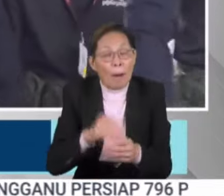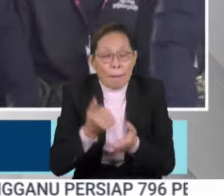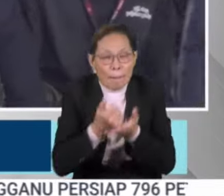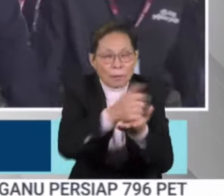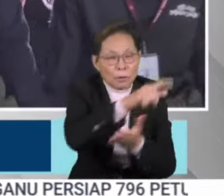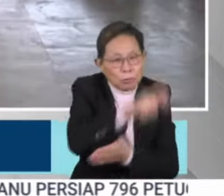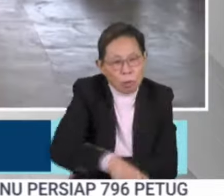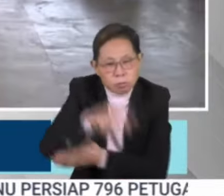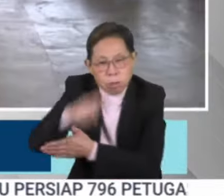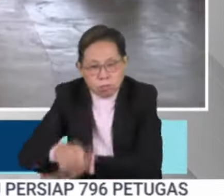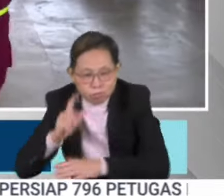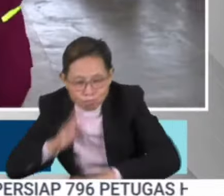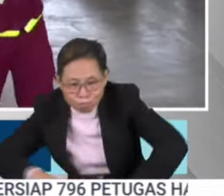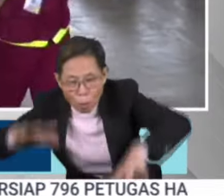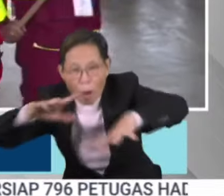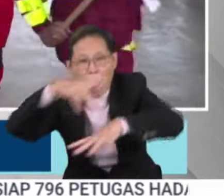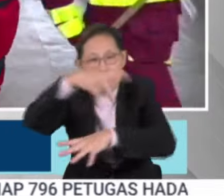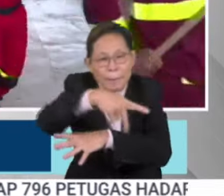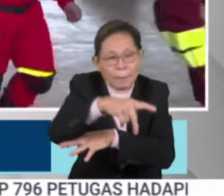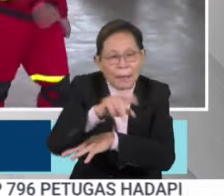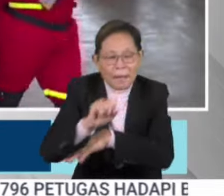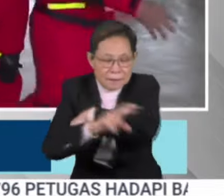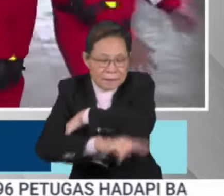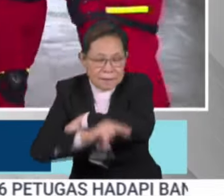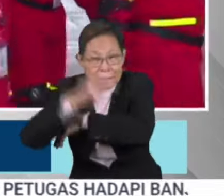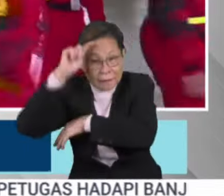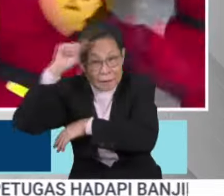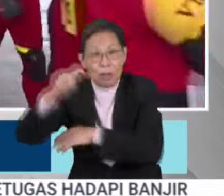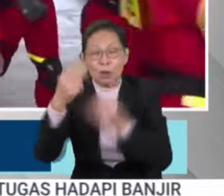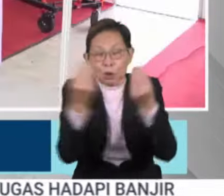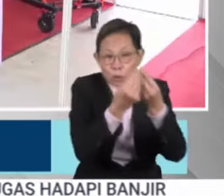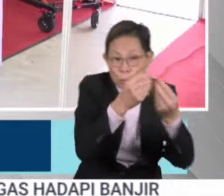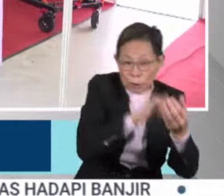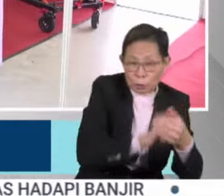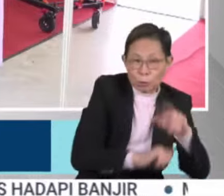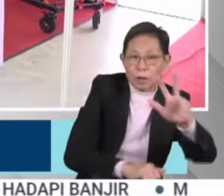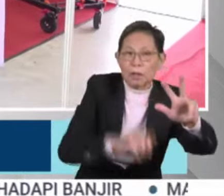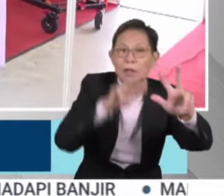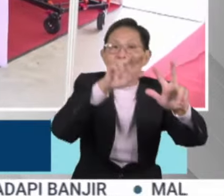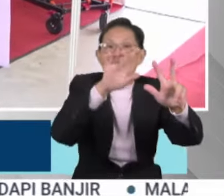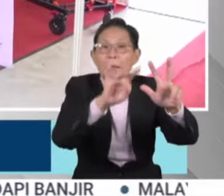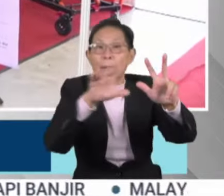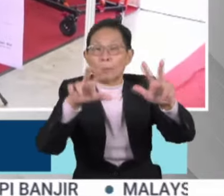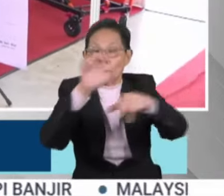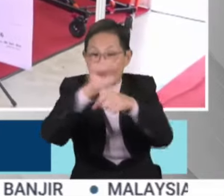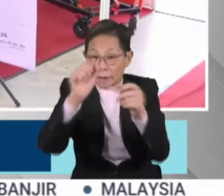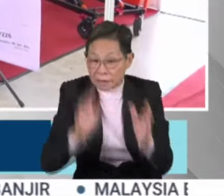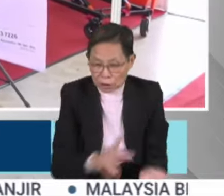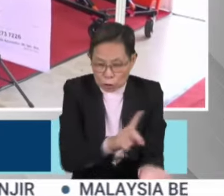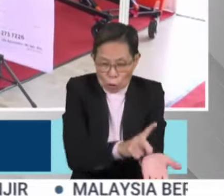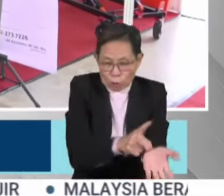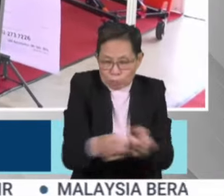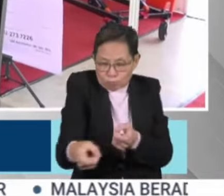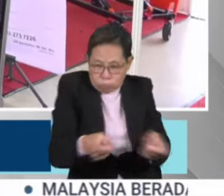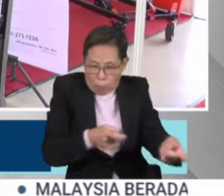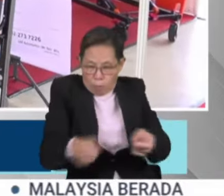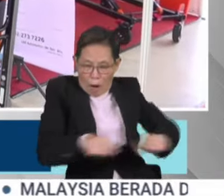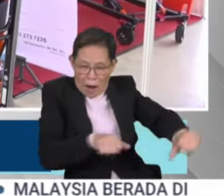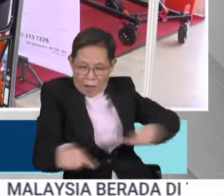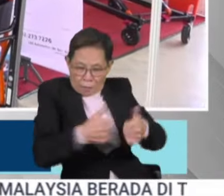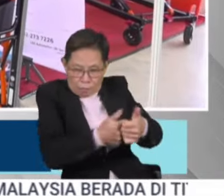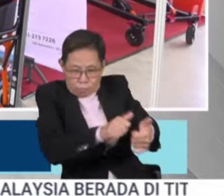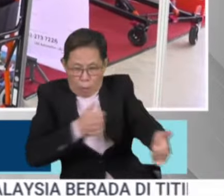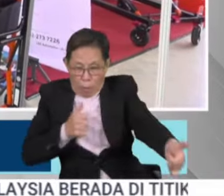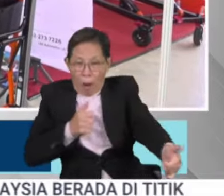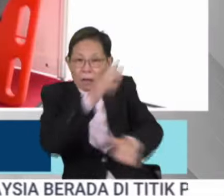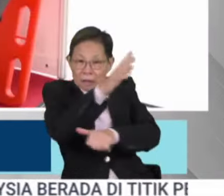membantu penduduk terjejas banjir di PPS negeri itu. Daripada jumlah itu, 380 petugas akan mengendalikan aktiviti